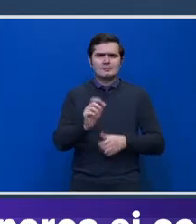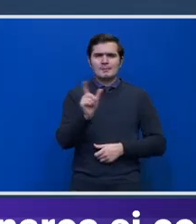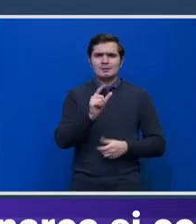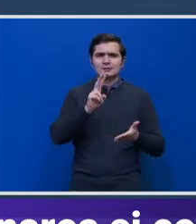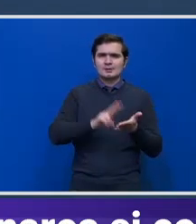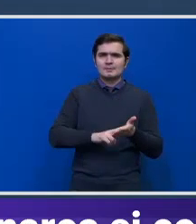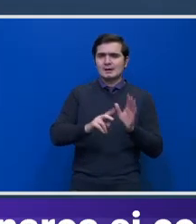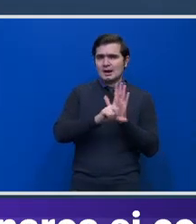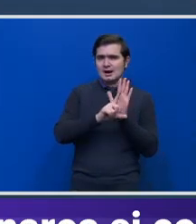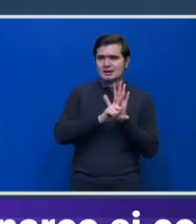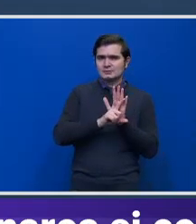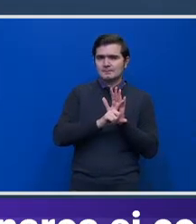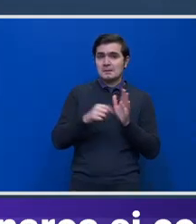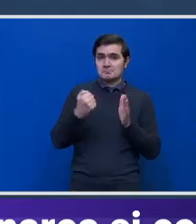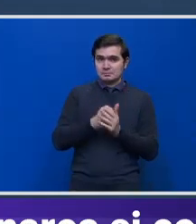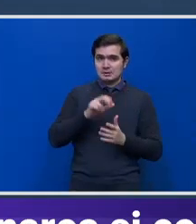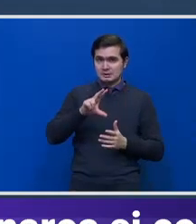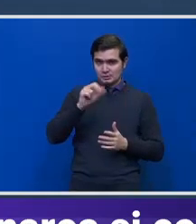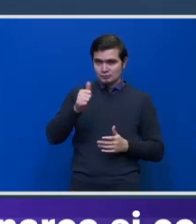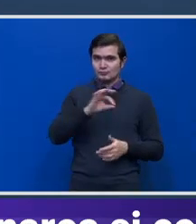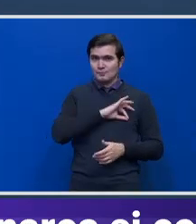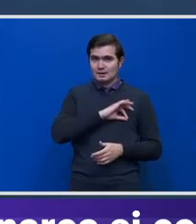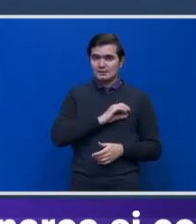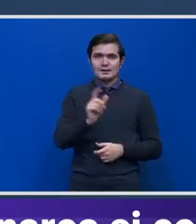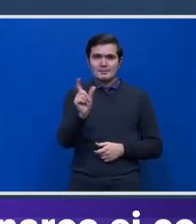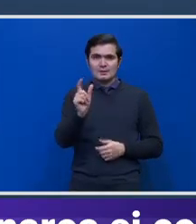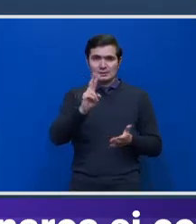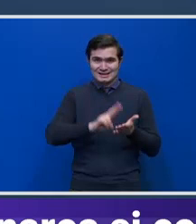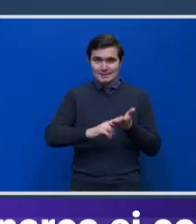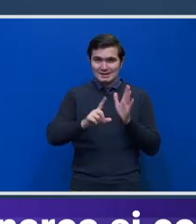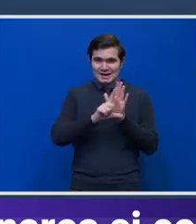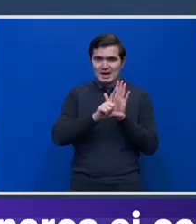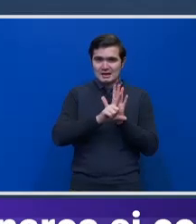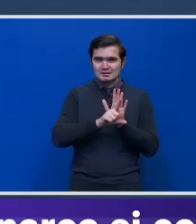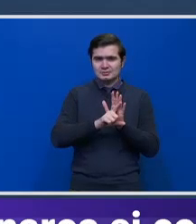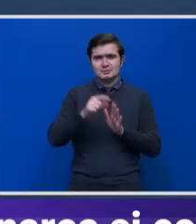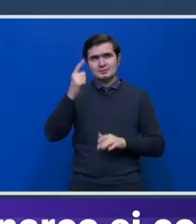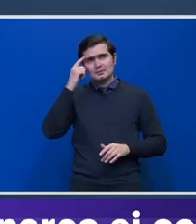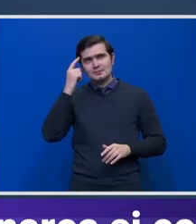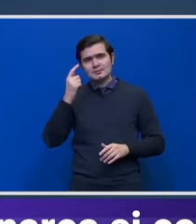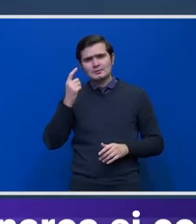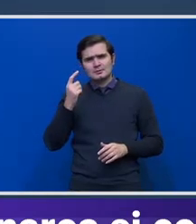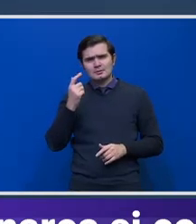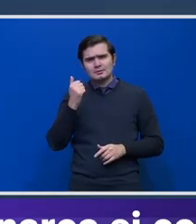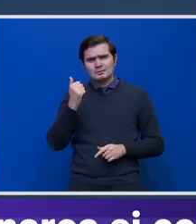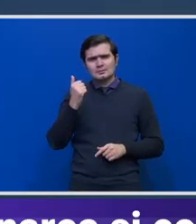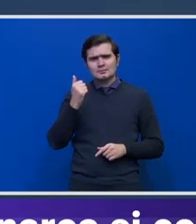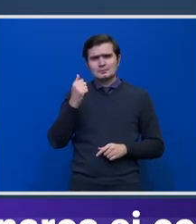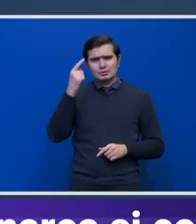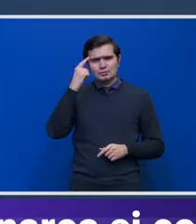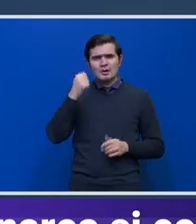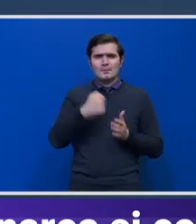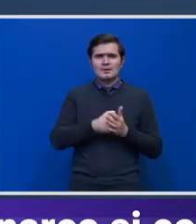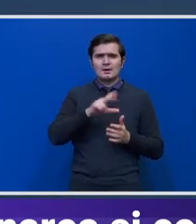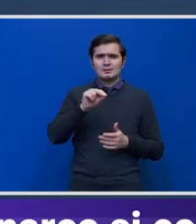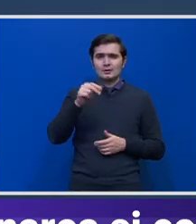aplicare a legii? Până la 31 martie? Perioada de aplicare a legii, dacă nu mă înșel, ținând cont că până în